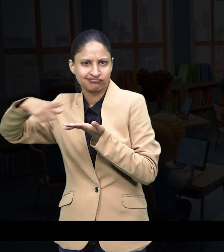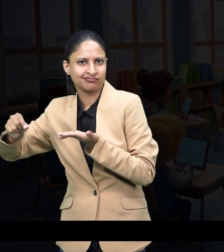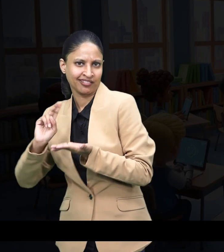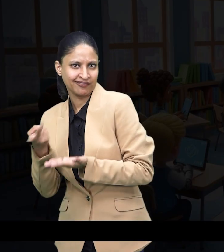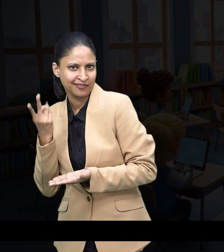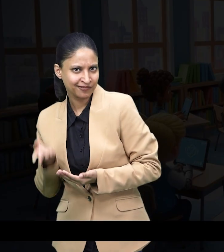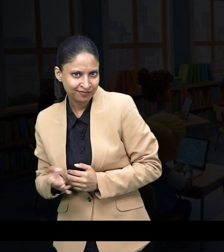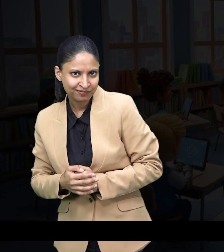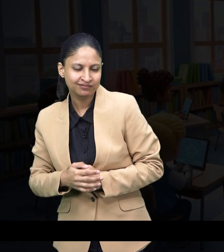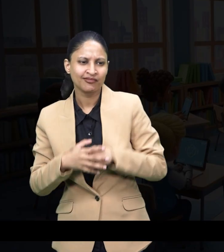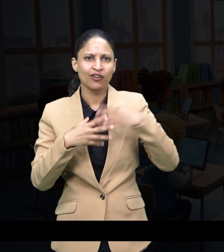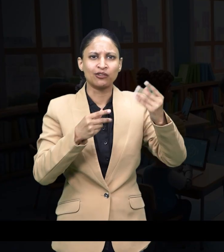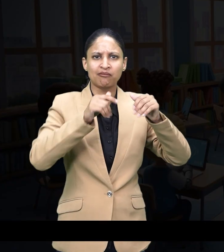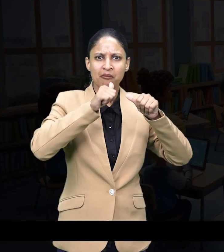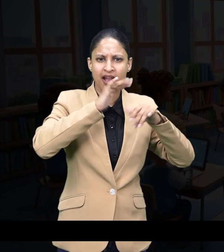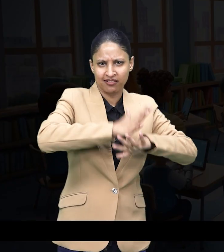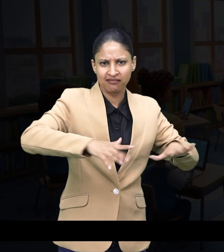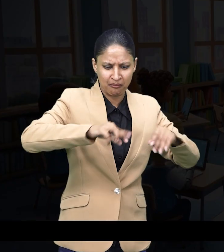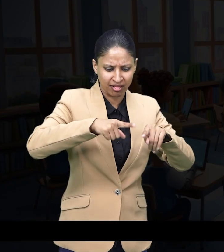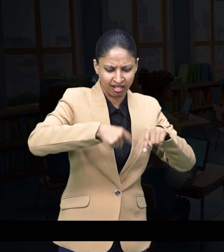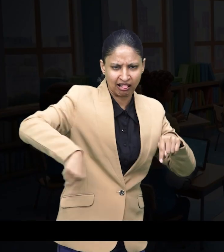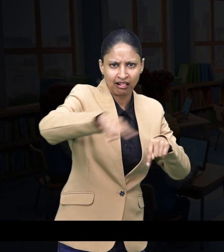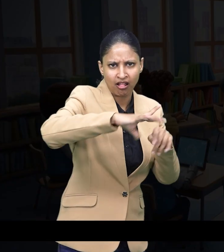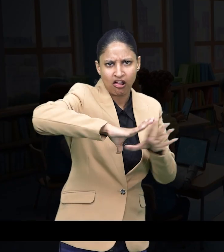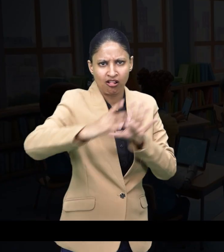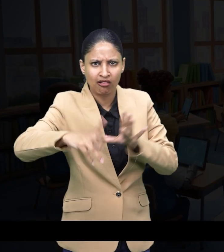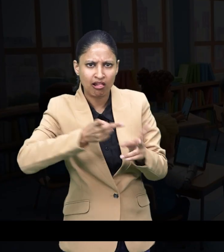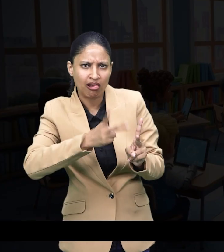एक पान, पाण्याचे डबके.